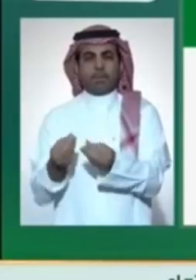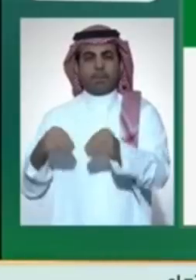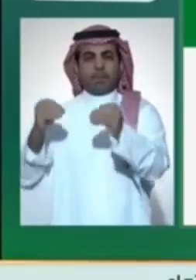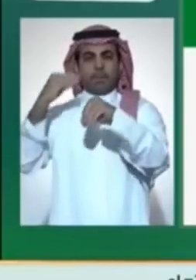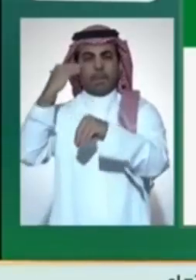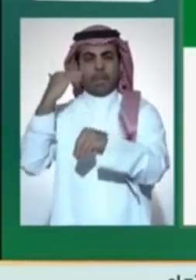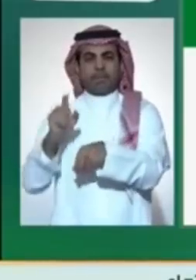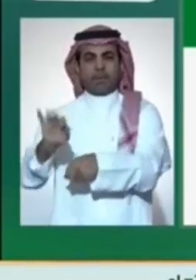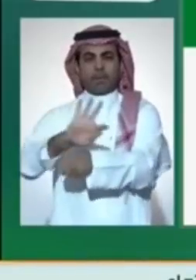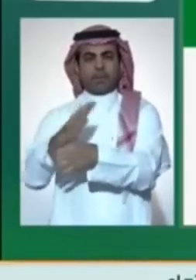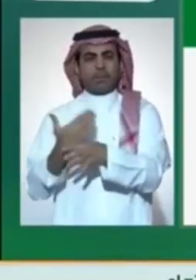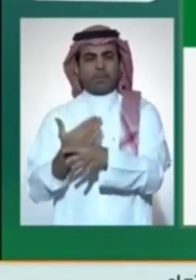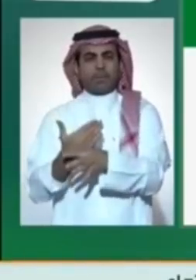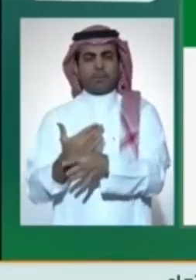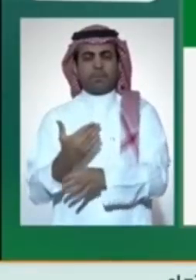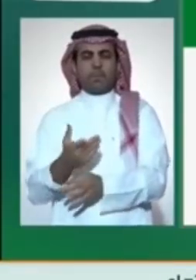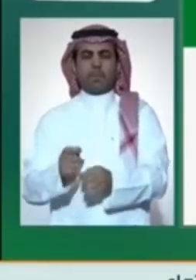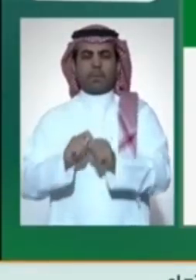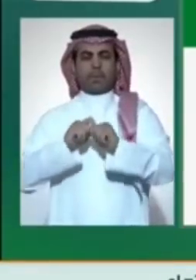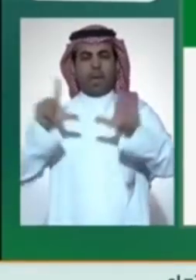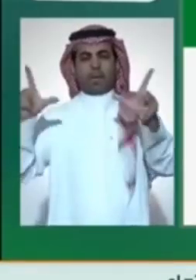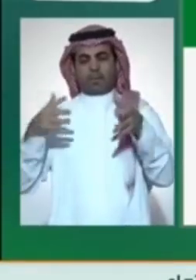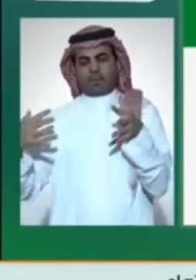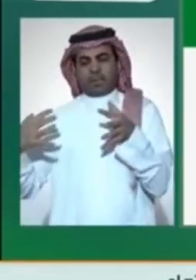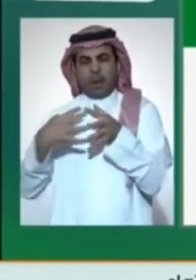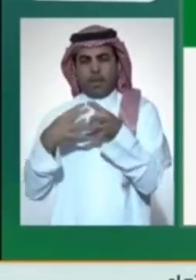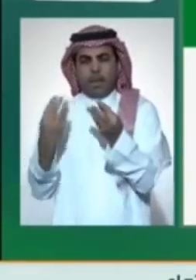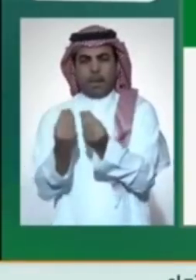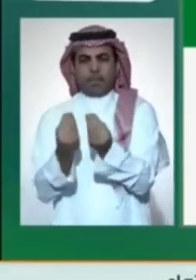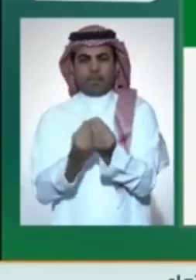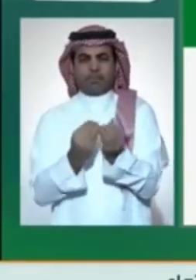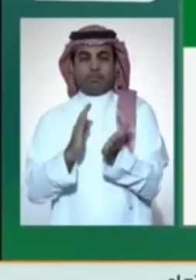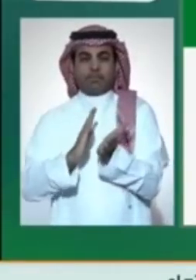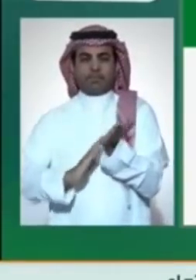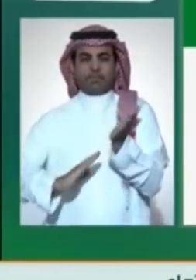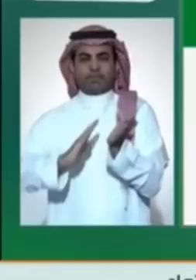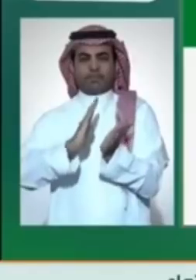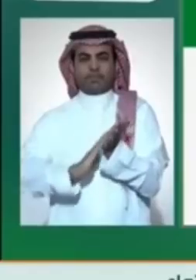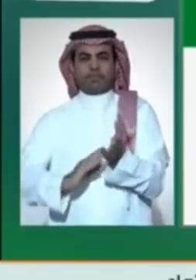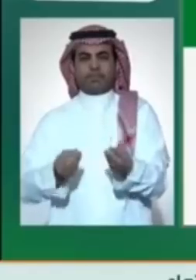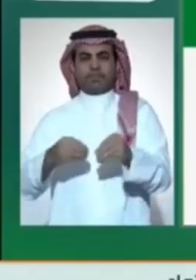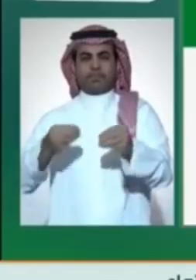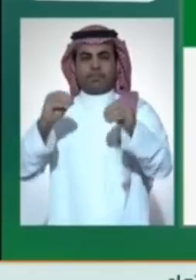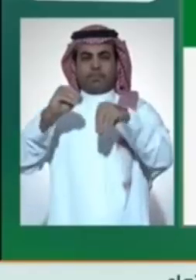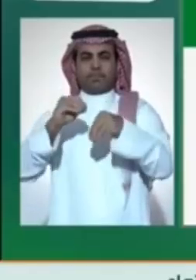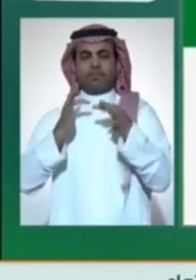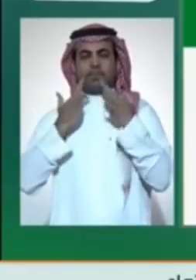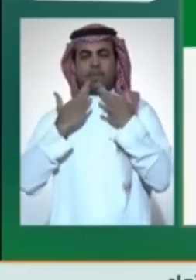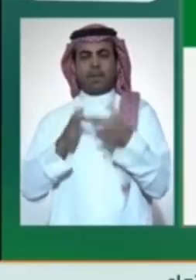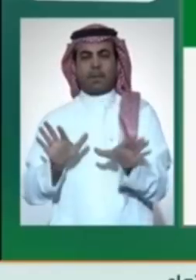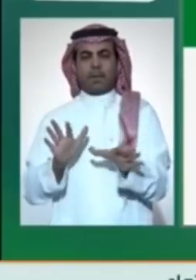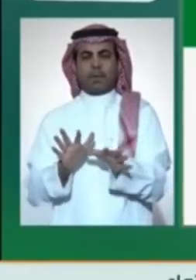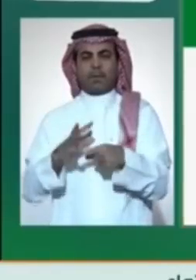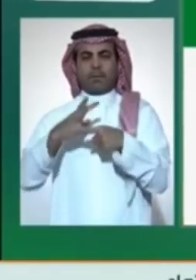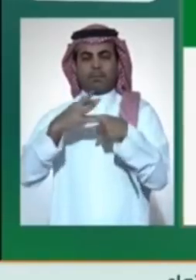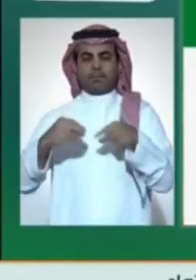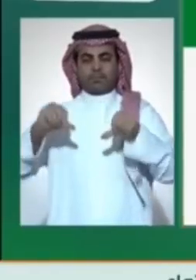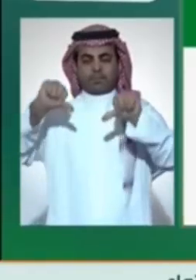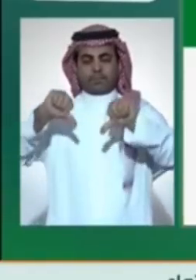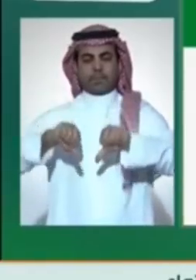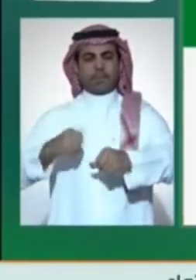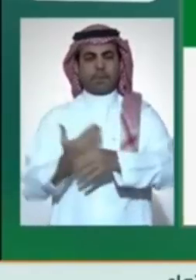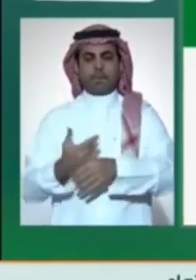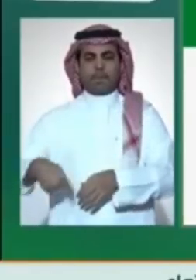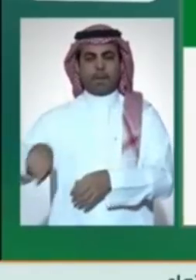المجتمعي بوجود هذه التجمعات خطر جدا، وأثر أثرا سلبيا على مجموعة